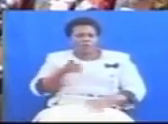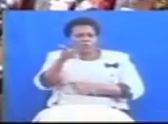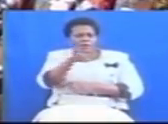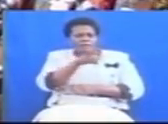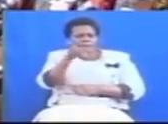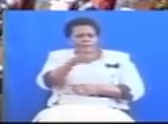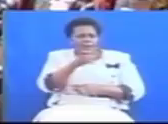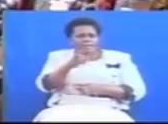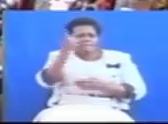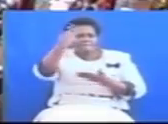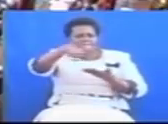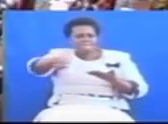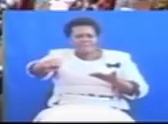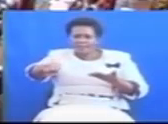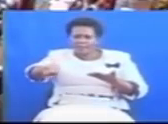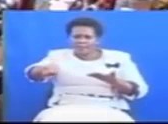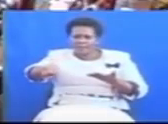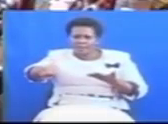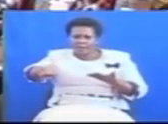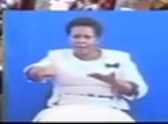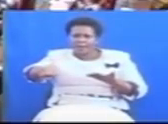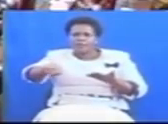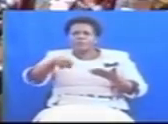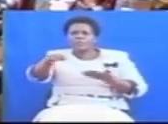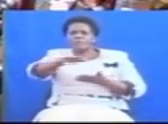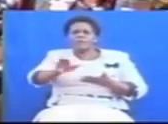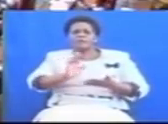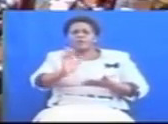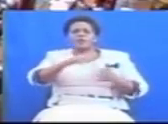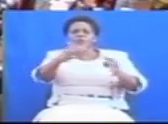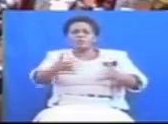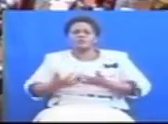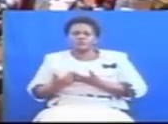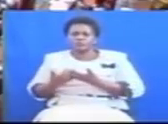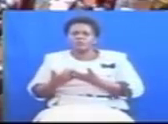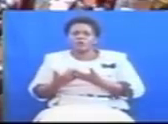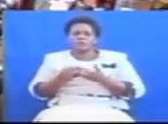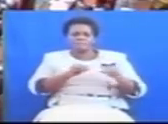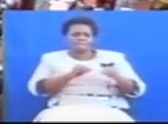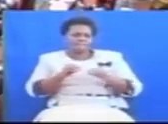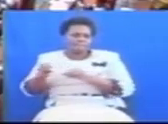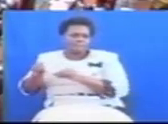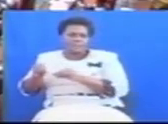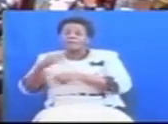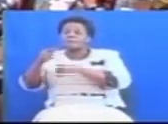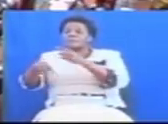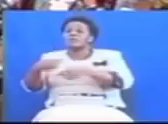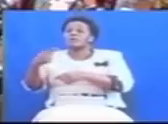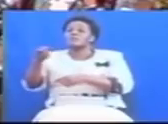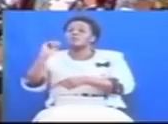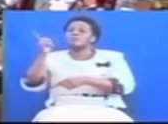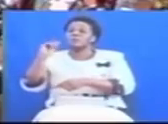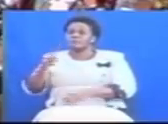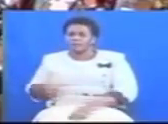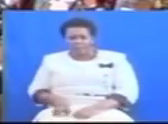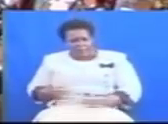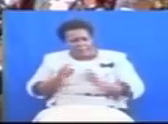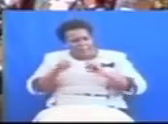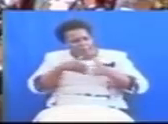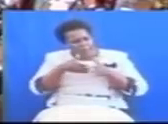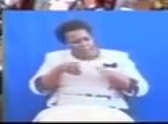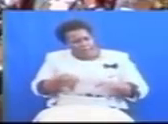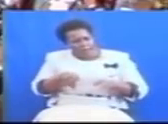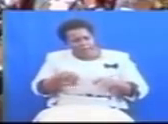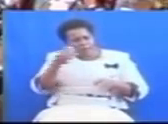kilovolti 400 katika jimbo la Babati mjini watalipwa? Ni swali lake mheshimiwa Pauline Philip Gekul, mbunge wa Babati.